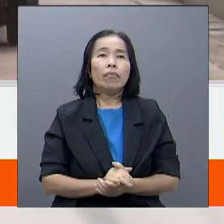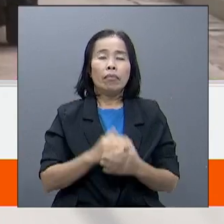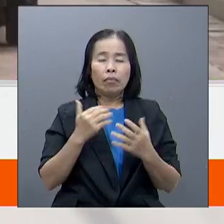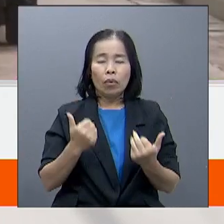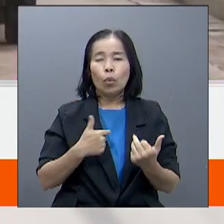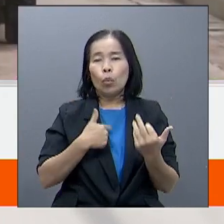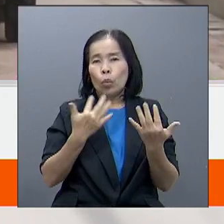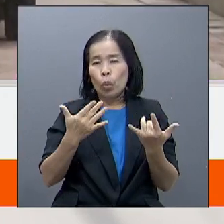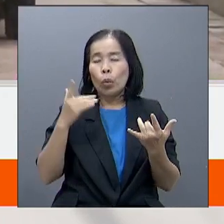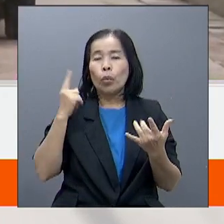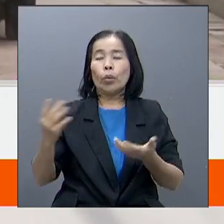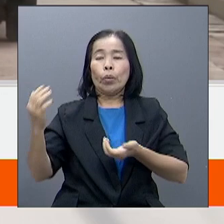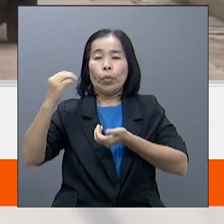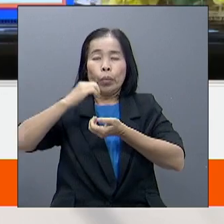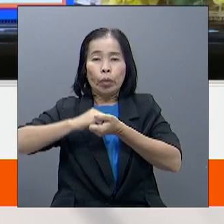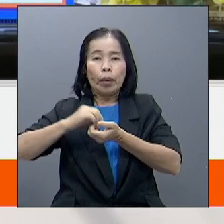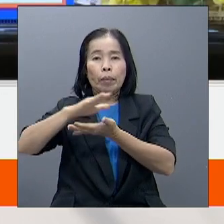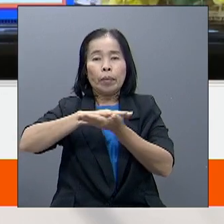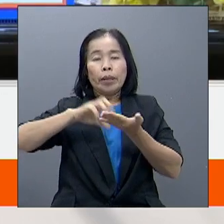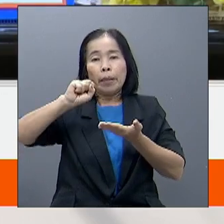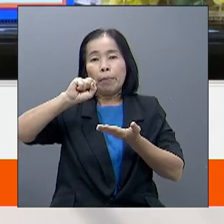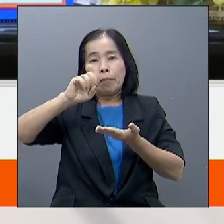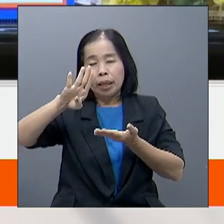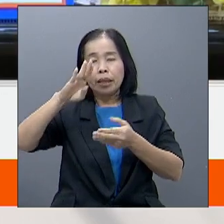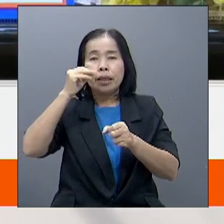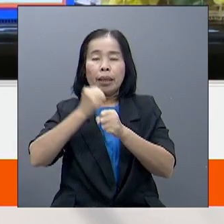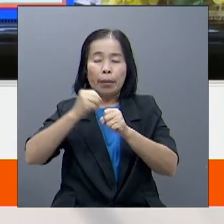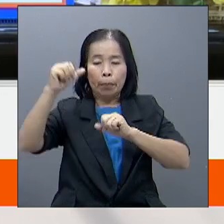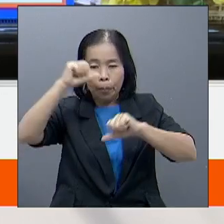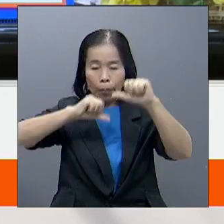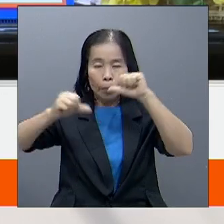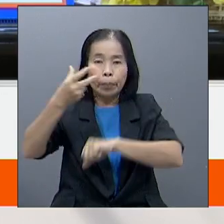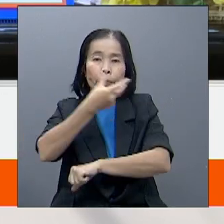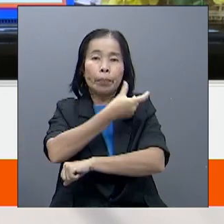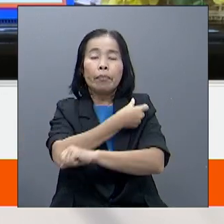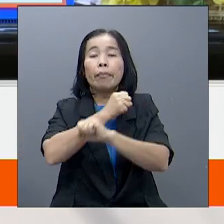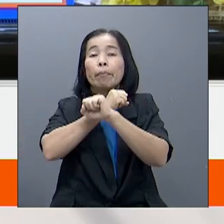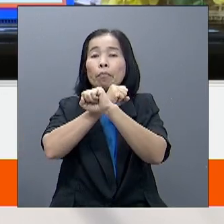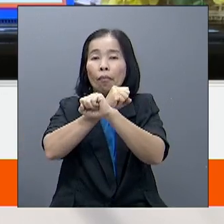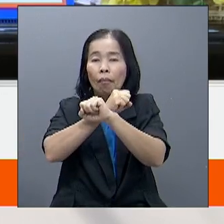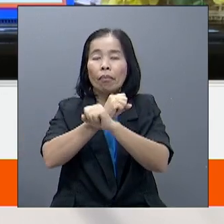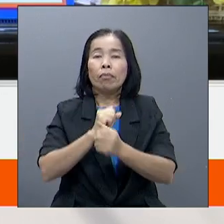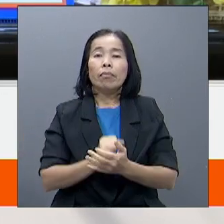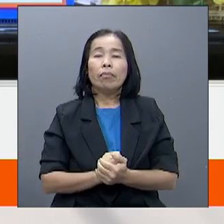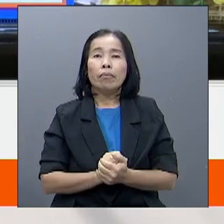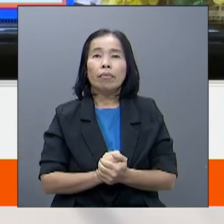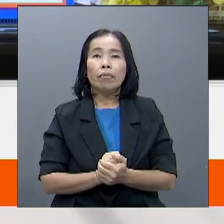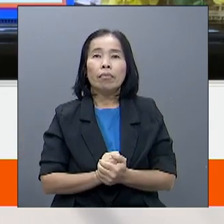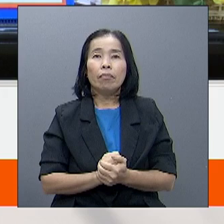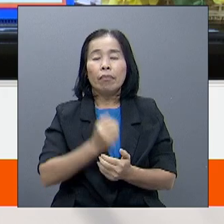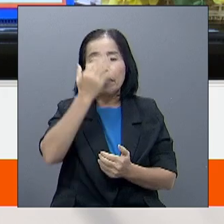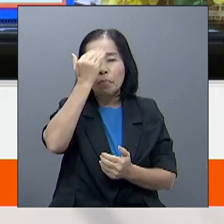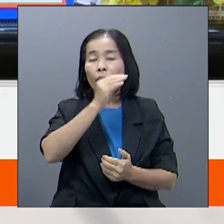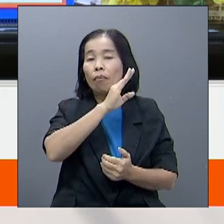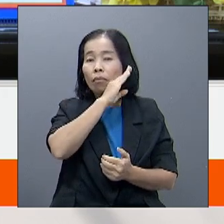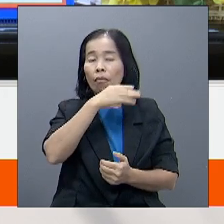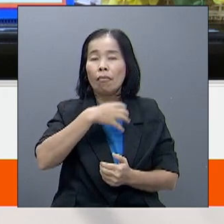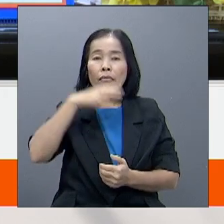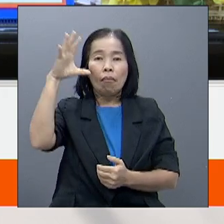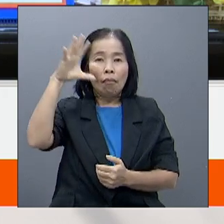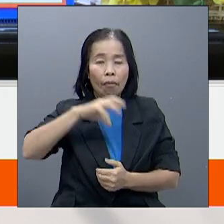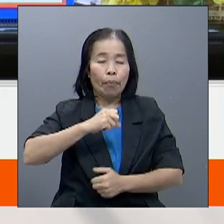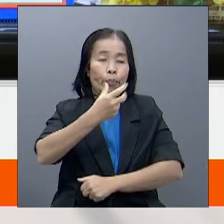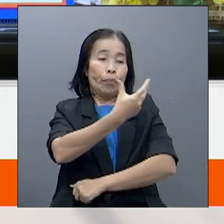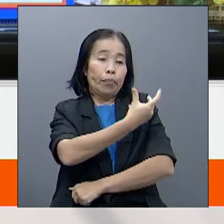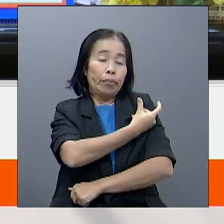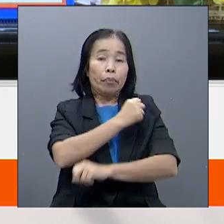กับสถาบันวัคซีนนะครับในการที่คือเวลาที่เราจะนำวัคซีนชนิดใด